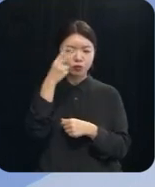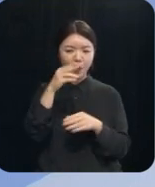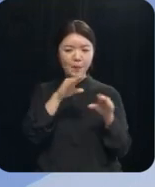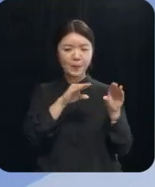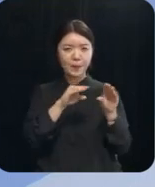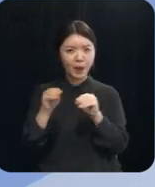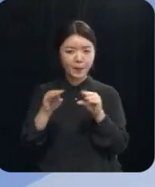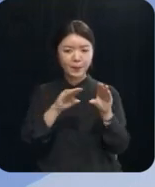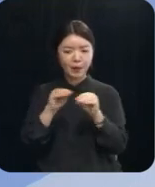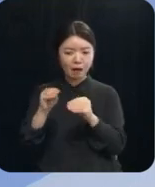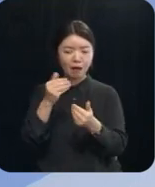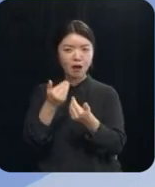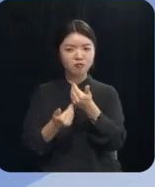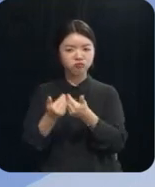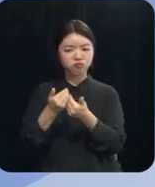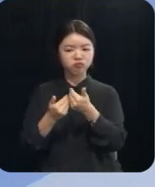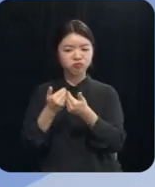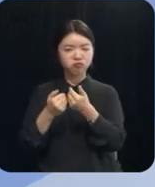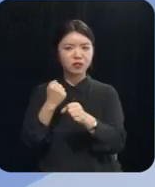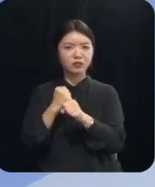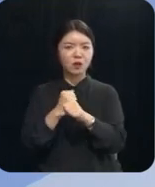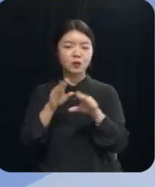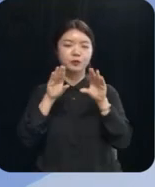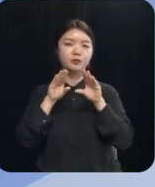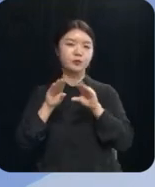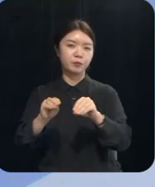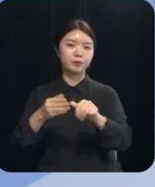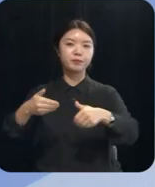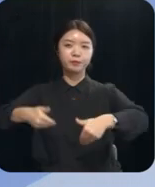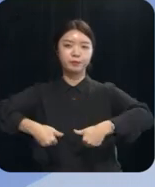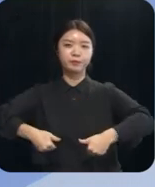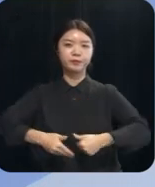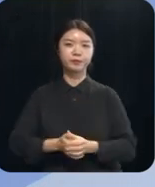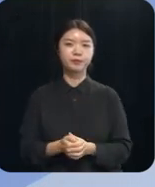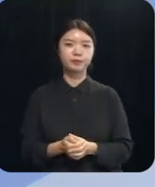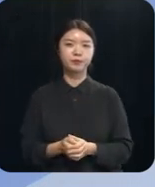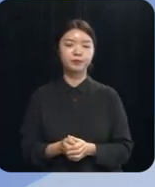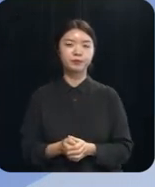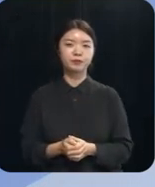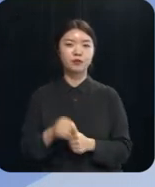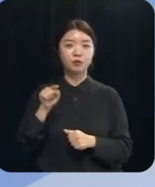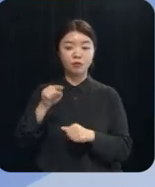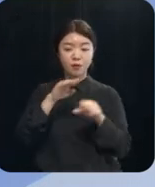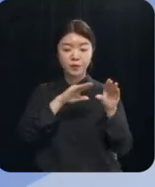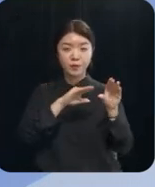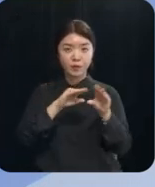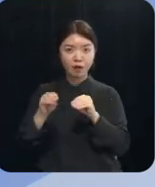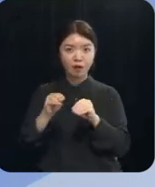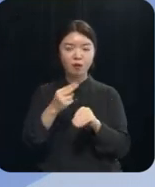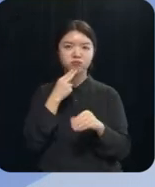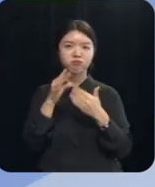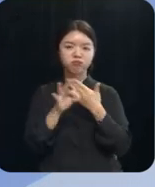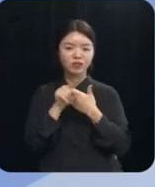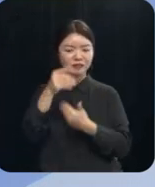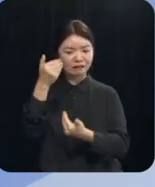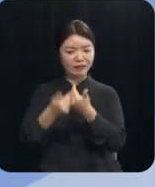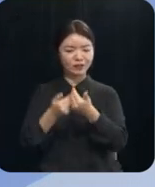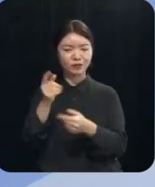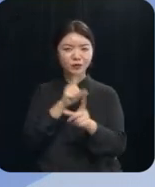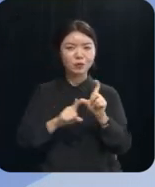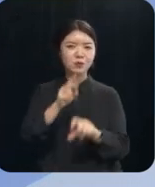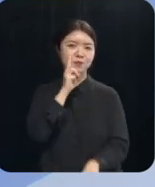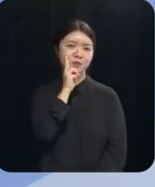정쟁화시켜서 갈등을 유발하는 행위는 중단돼야 된다고 생각합니다. 그것이 중단되지 않으면 이 갈등이